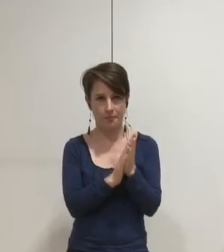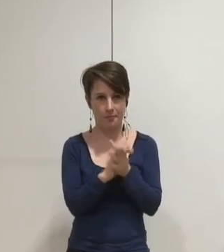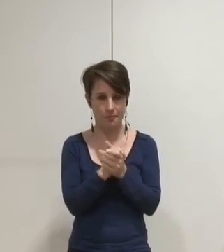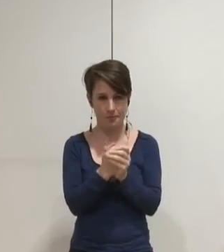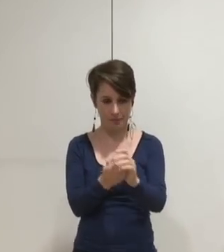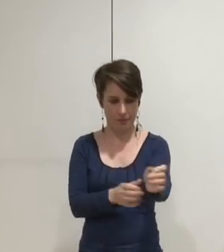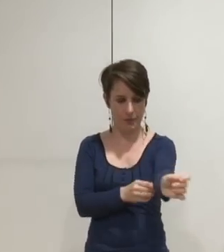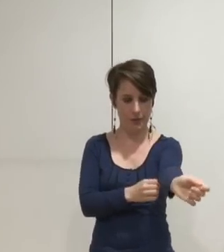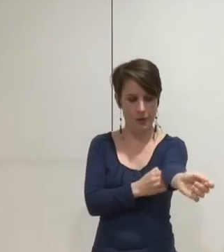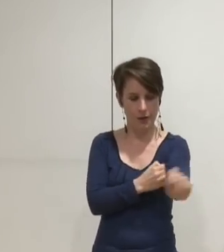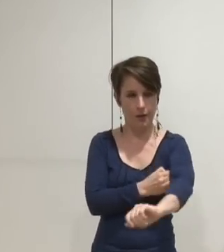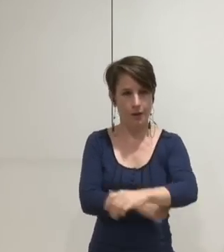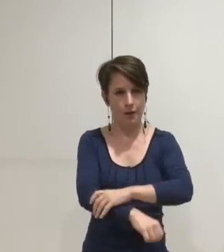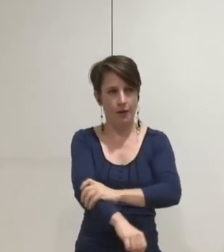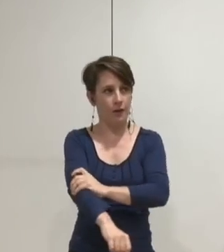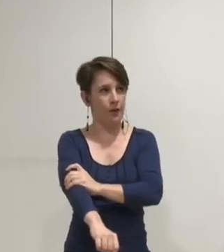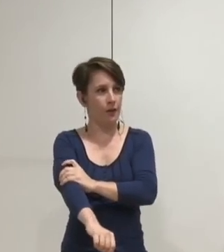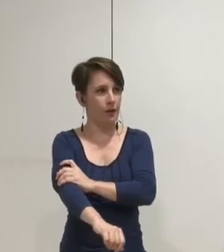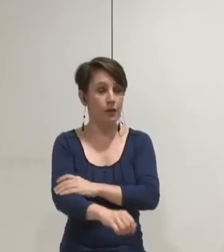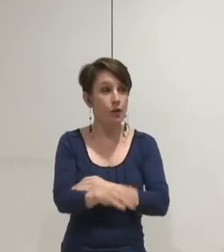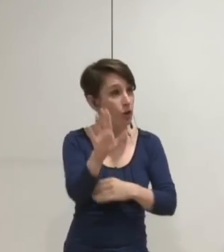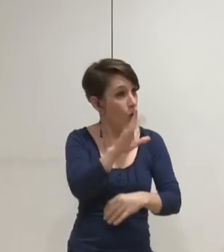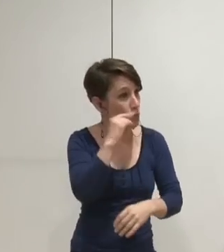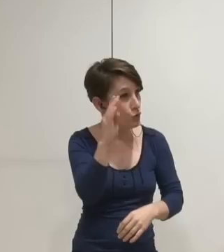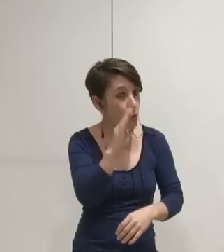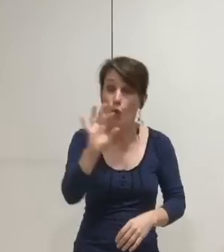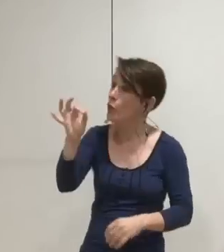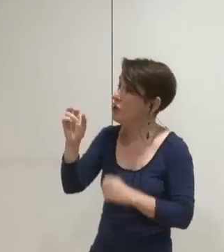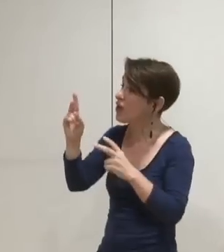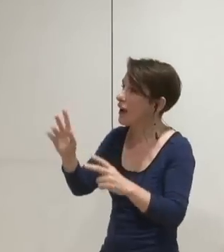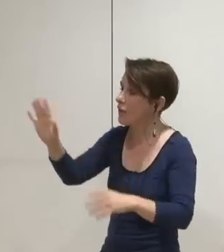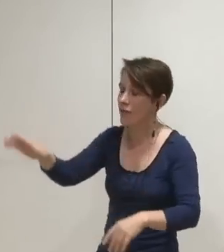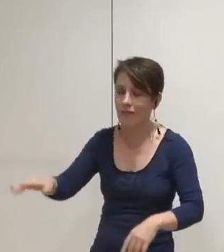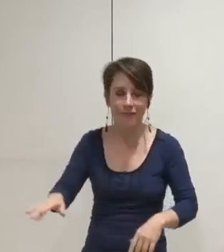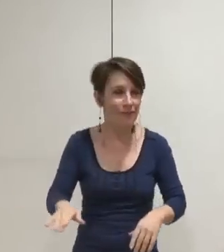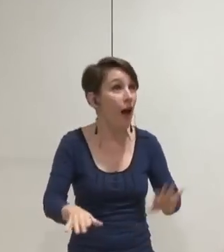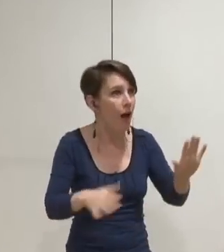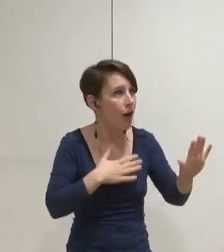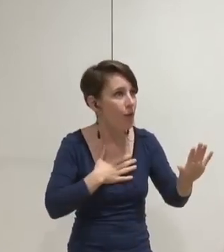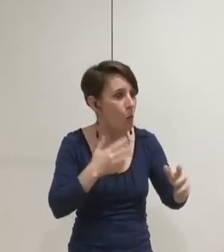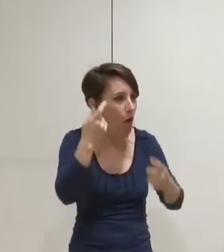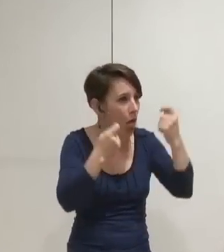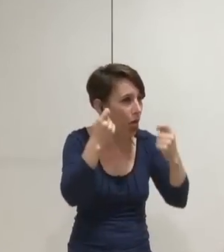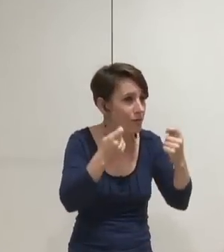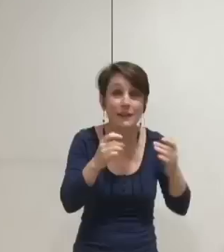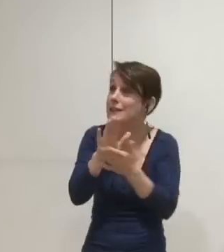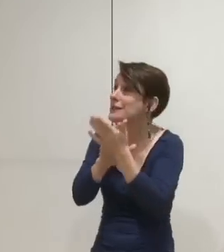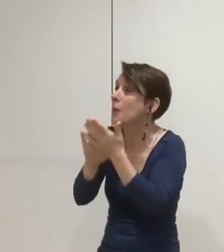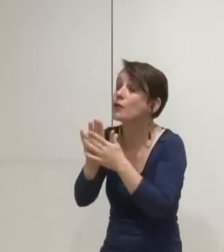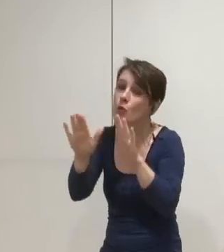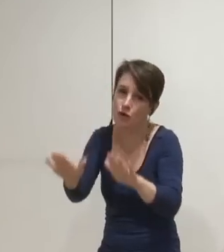Bron monur Bron oui oui J'arrive d'accord je j'avis excusez-moi je suis un peu